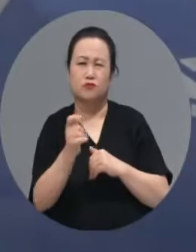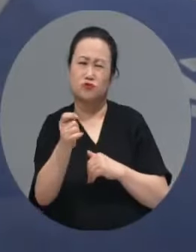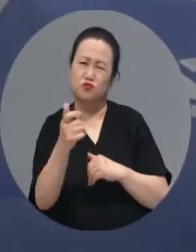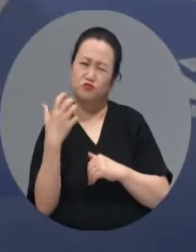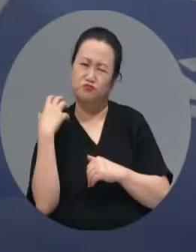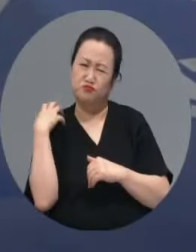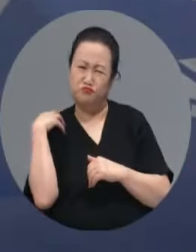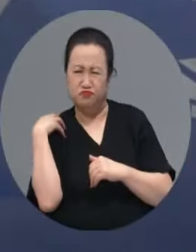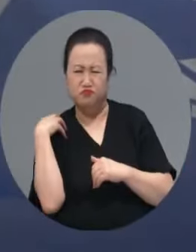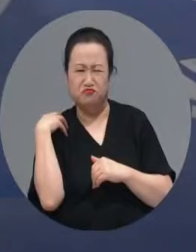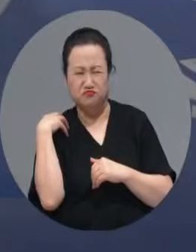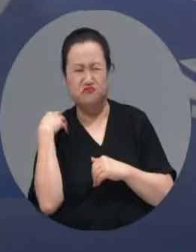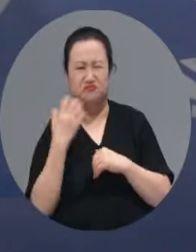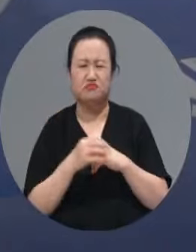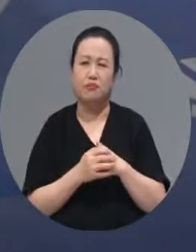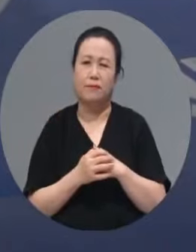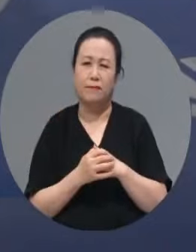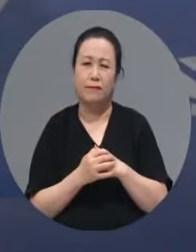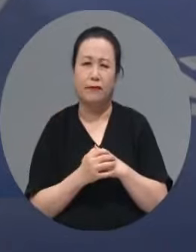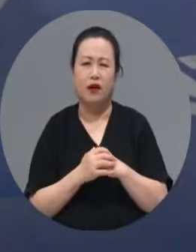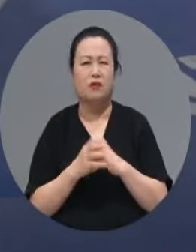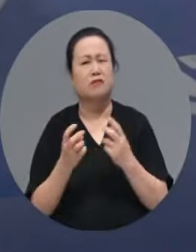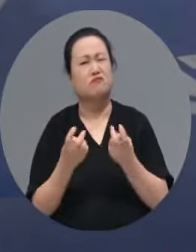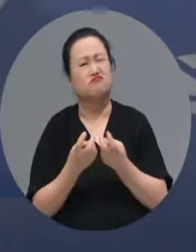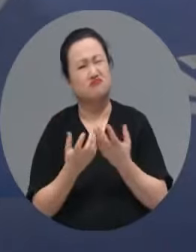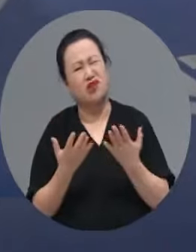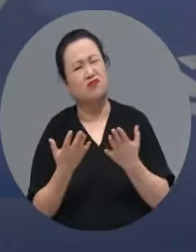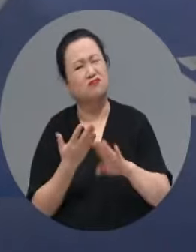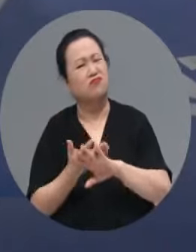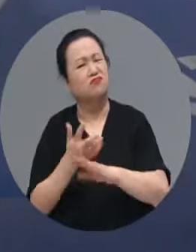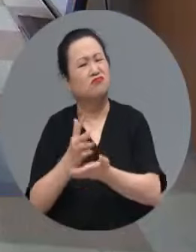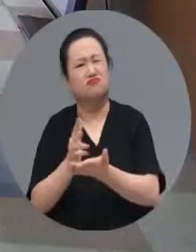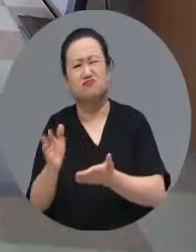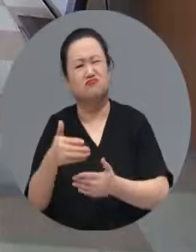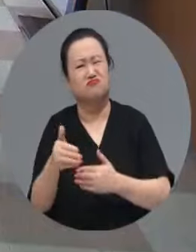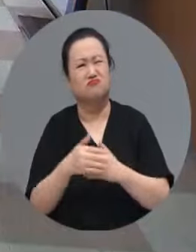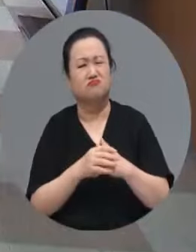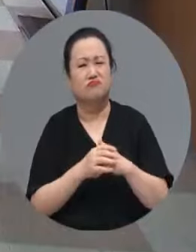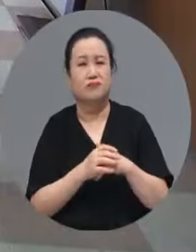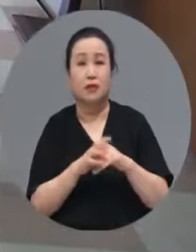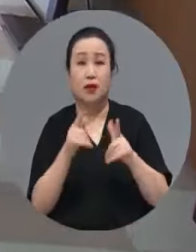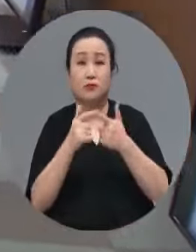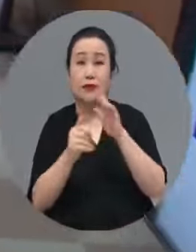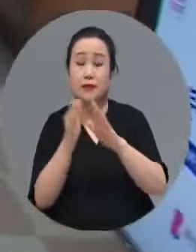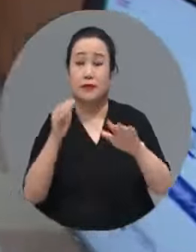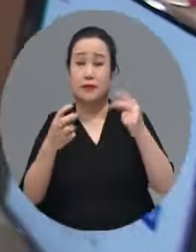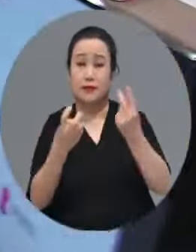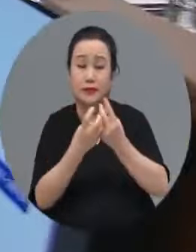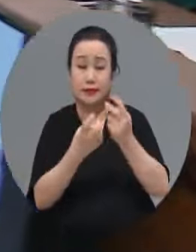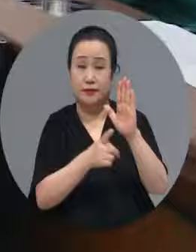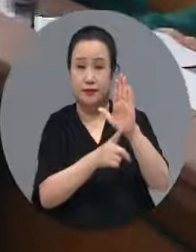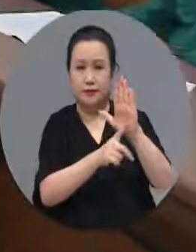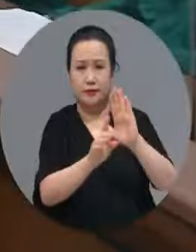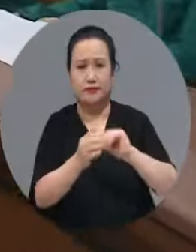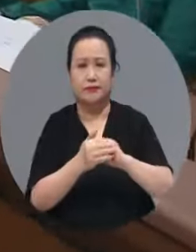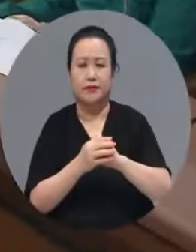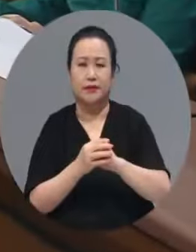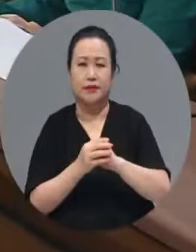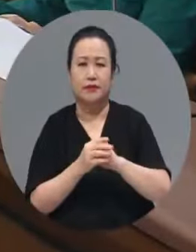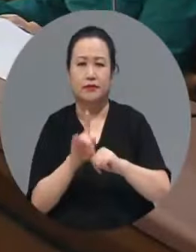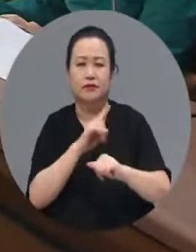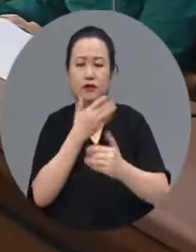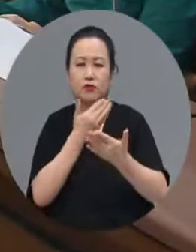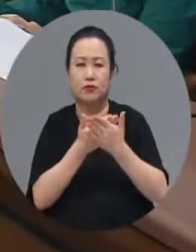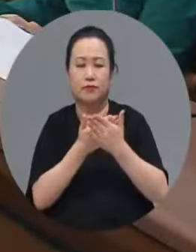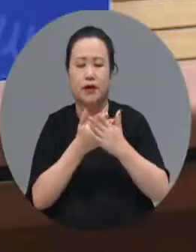부담스럽죠. 불안한데 어떻게 했어요. 다른 데 주차할 때가 어때요. 부산시는 대책을 내놨습니다.